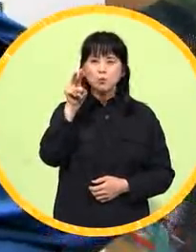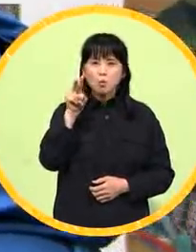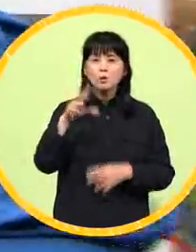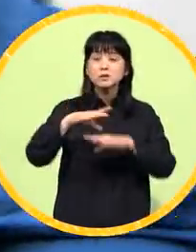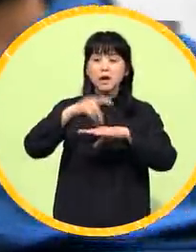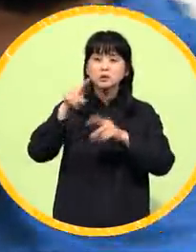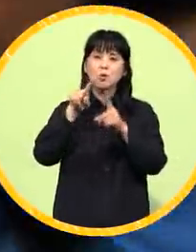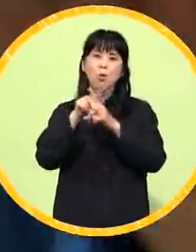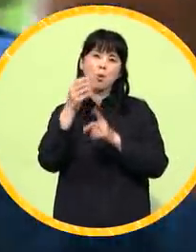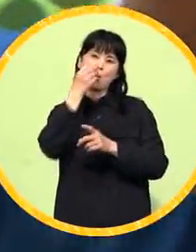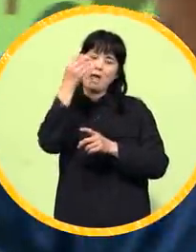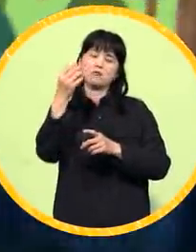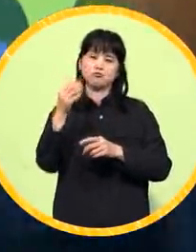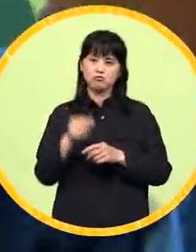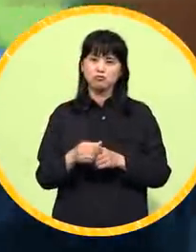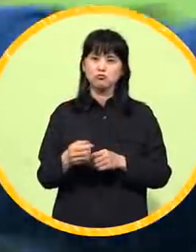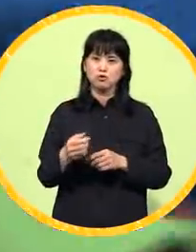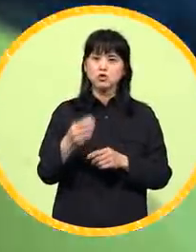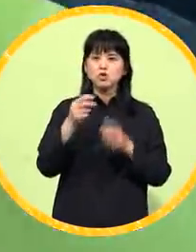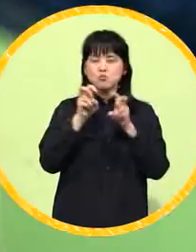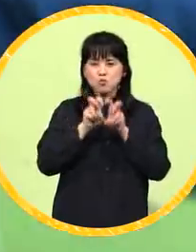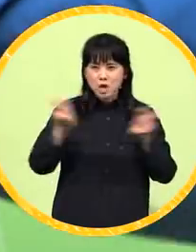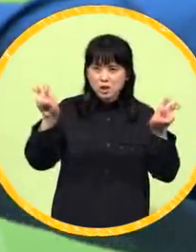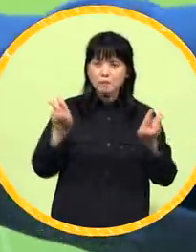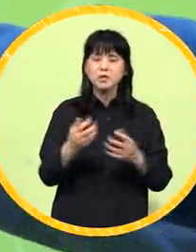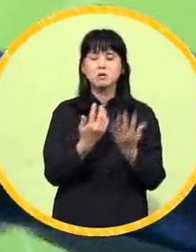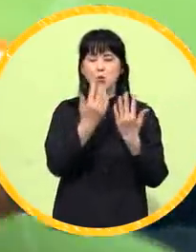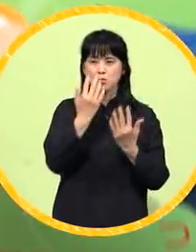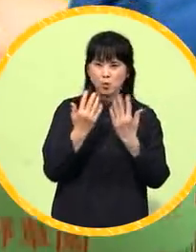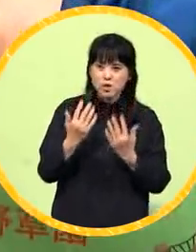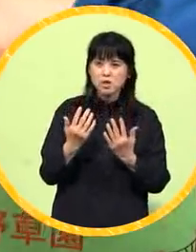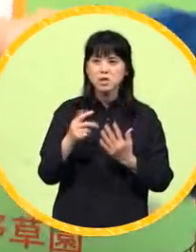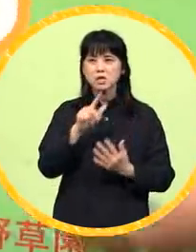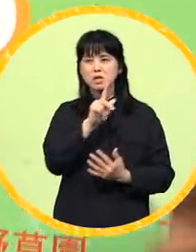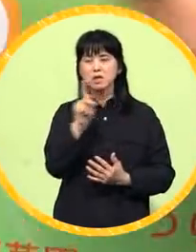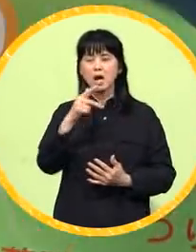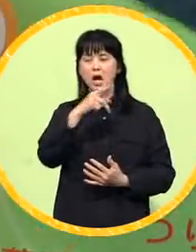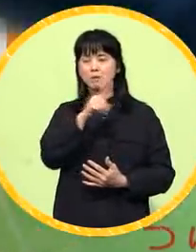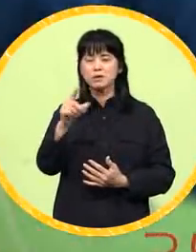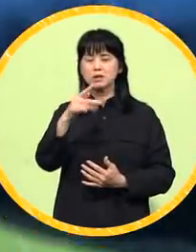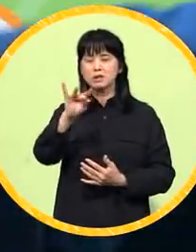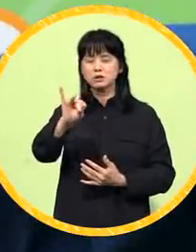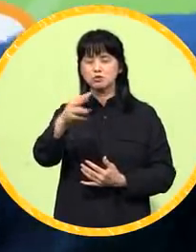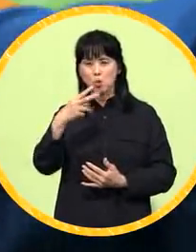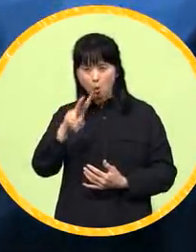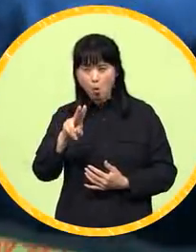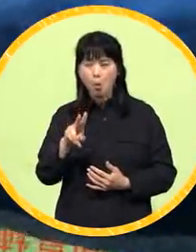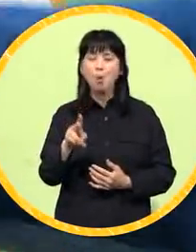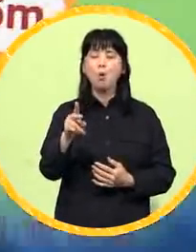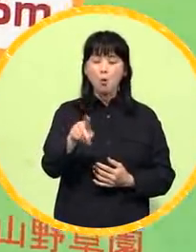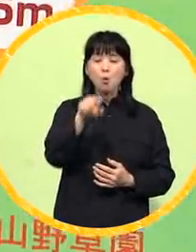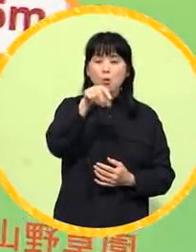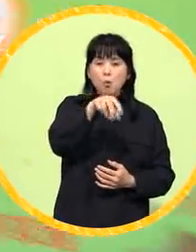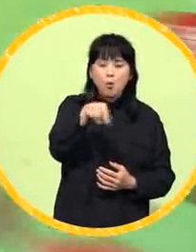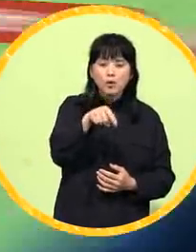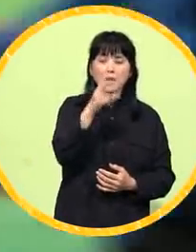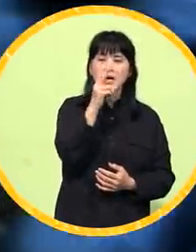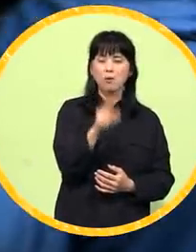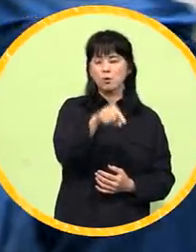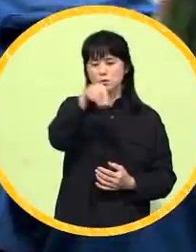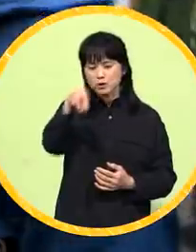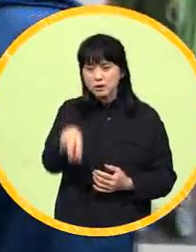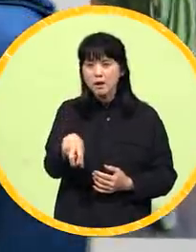最初に小天狗ラインムササビ来もりもりラインが日朝来ここでいったん地上に降りまして